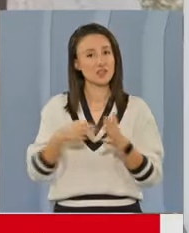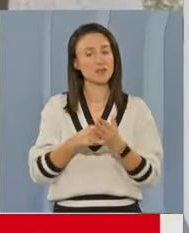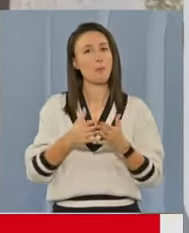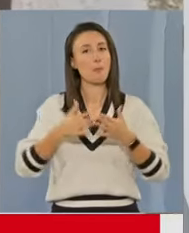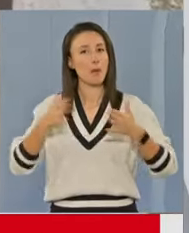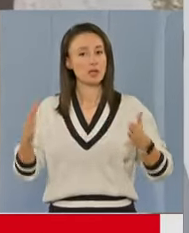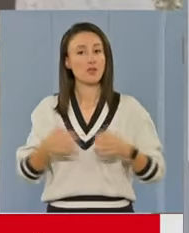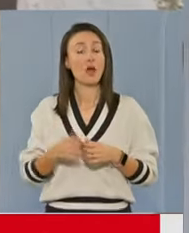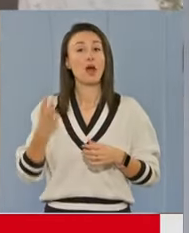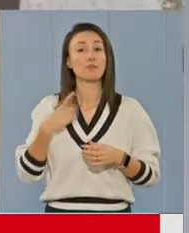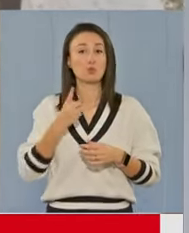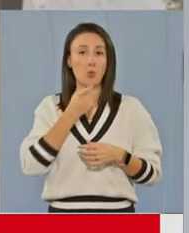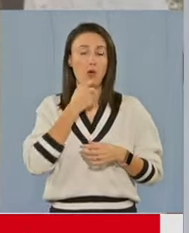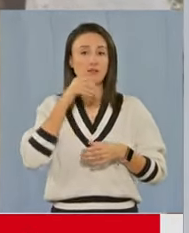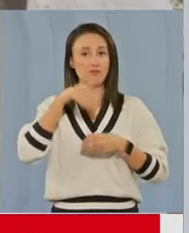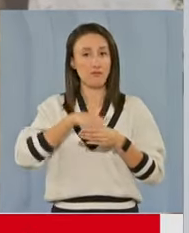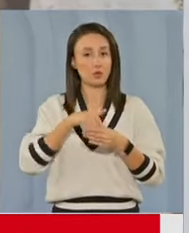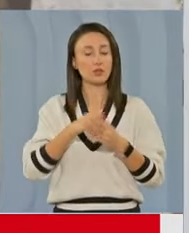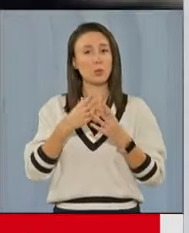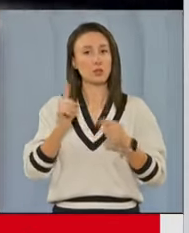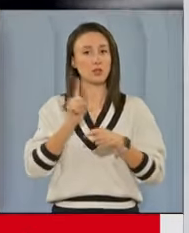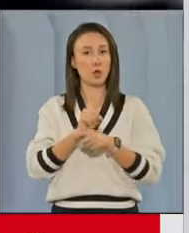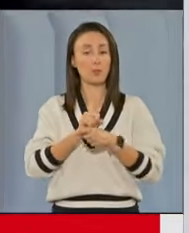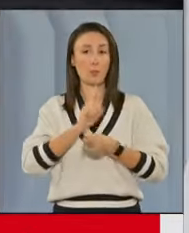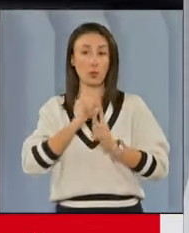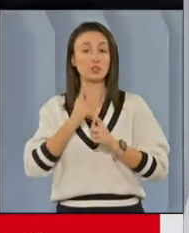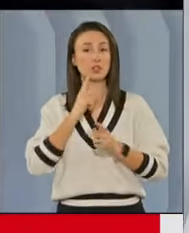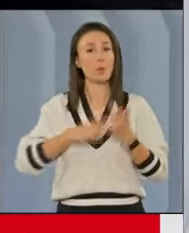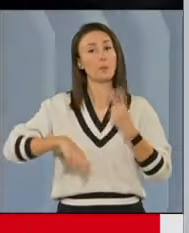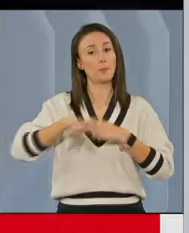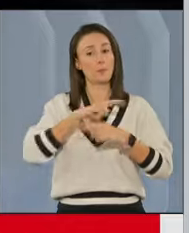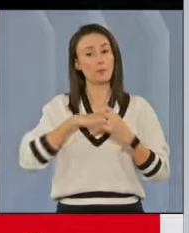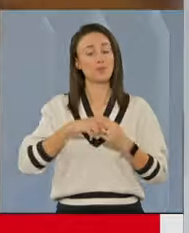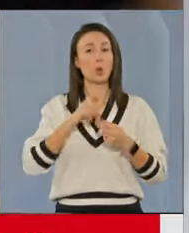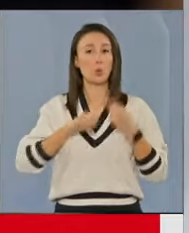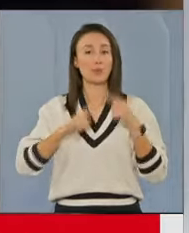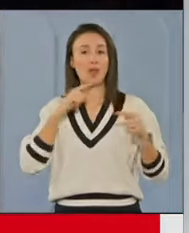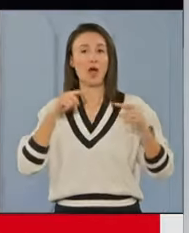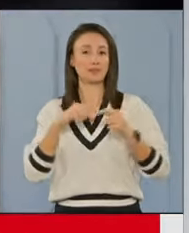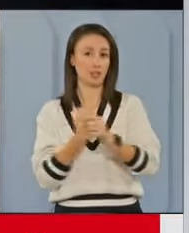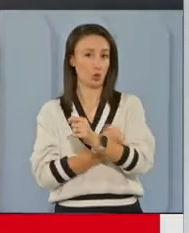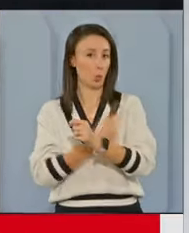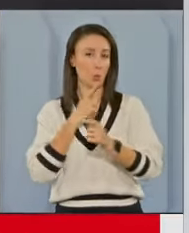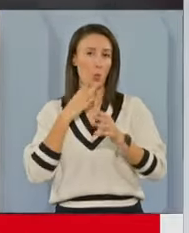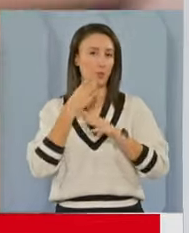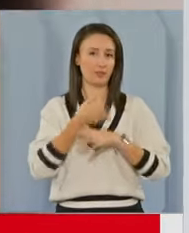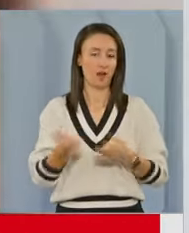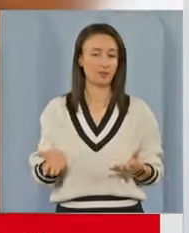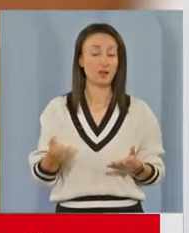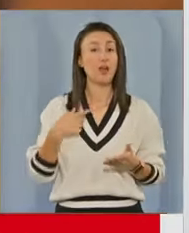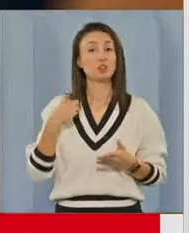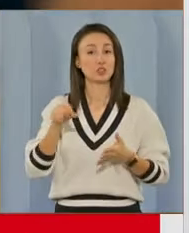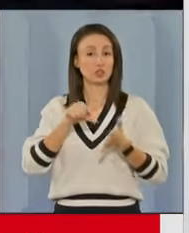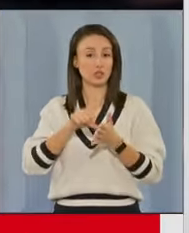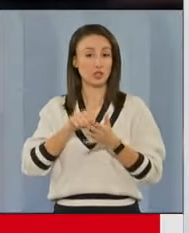ă A fost un an electoral și de multe ori politicienii au defilat cu lupta antidrog de fațadă dar nu au pătruns în esență ca dovadă că aceste